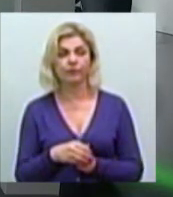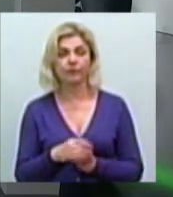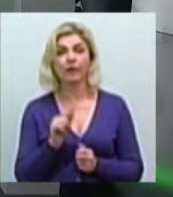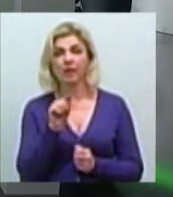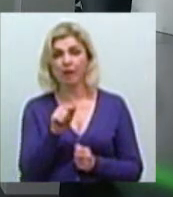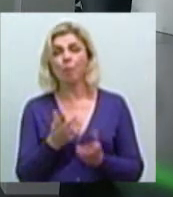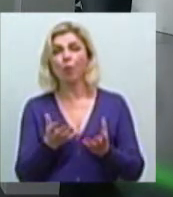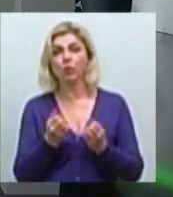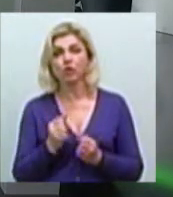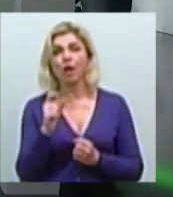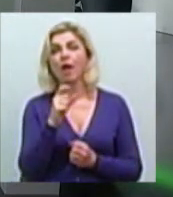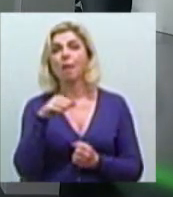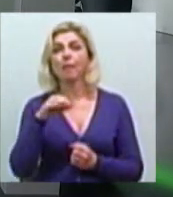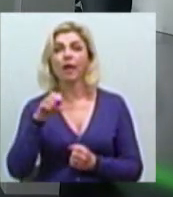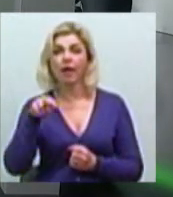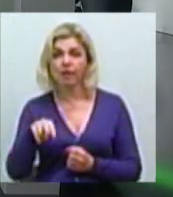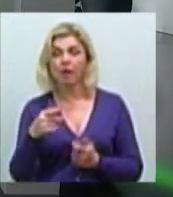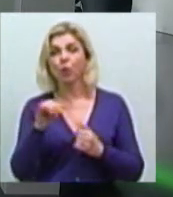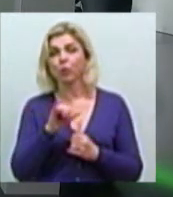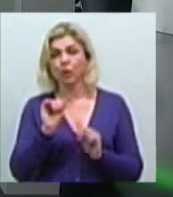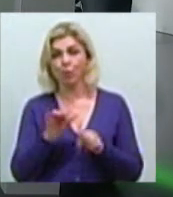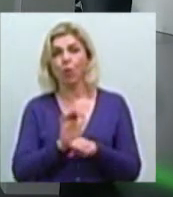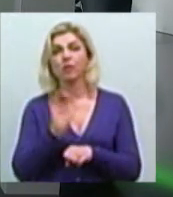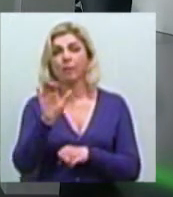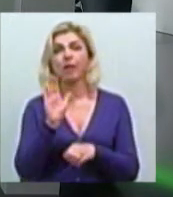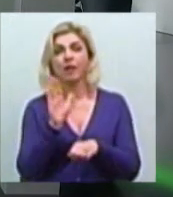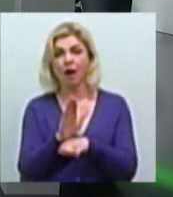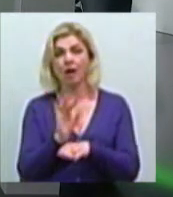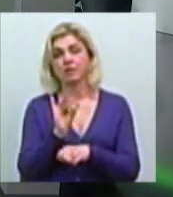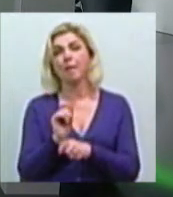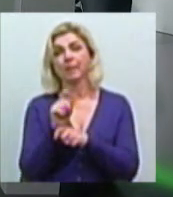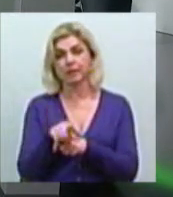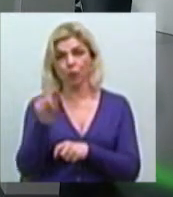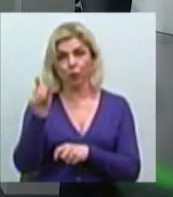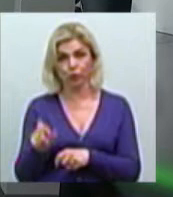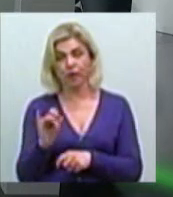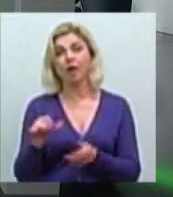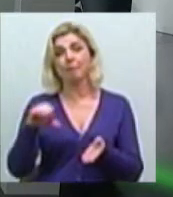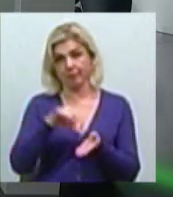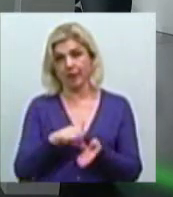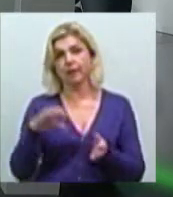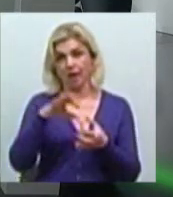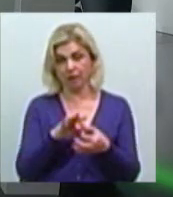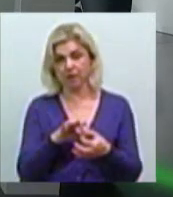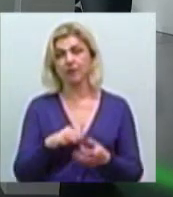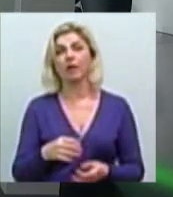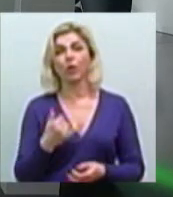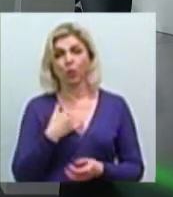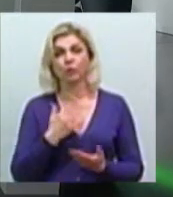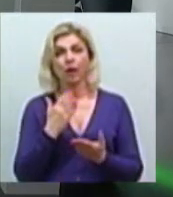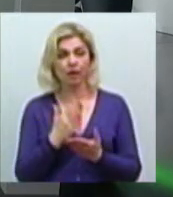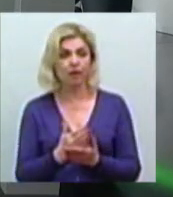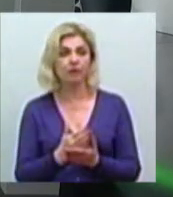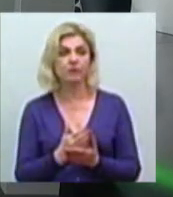отримати імейл, на який вони можуть надіслати наказ і призначити цю людину, і приєднатися. У нас є координатор Борис Кудер,